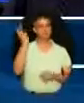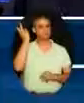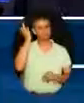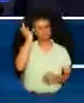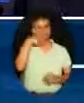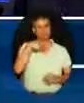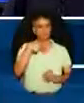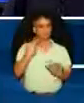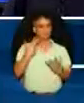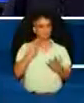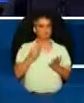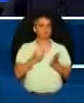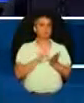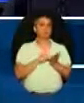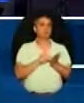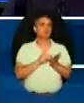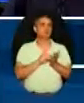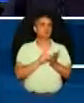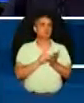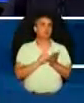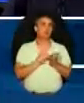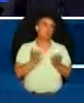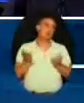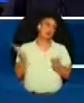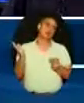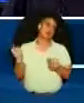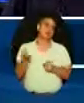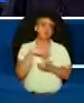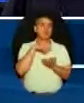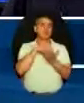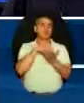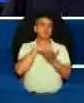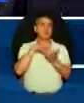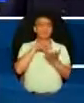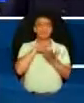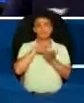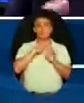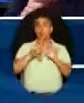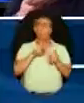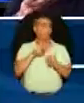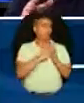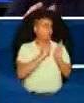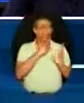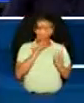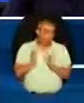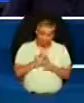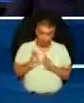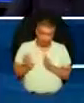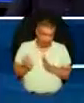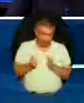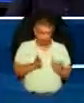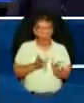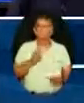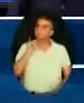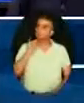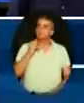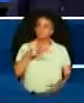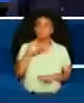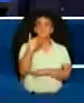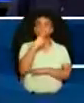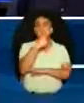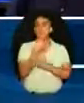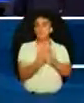את הצורך לפנות אולי אפילו התנחלויות או מאחזים בלתי חוקיים. פה מדברים על להזיז, לא להזיז אפילו, נכון.